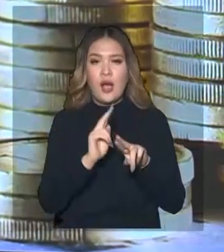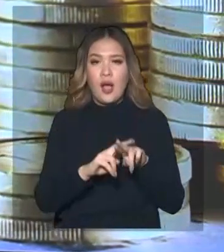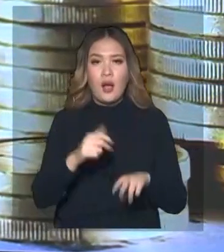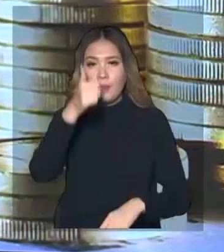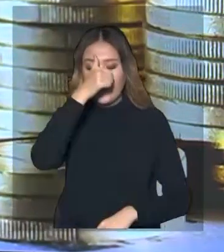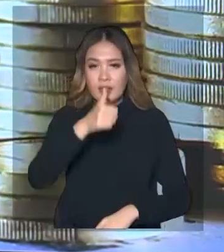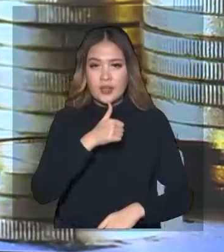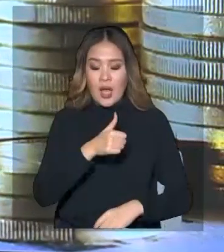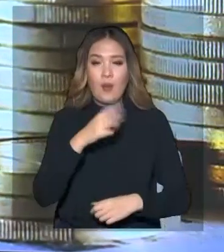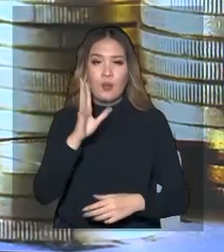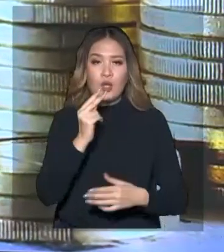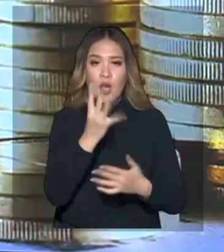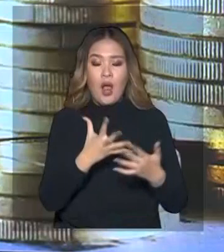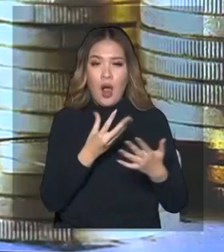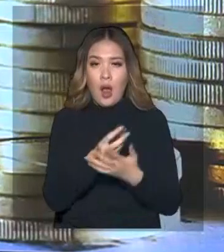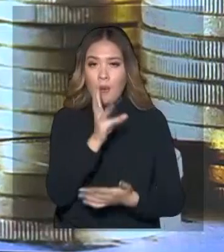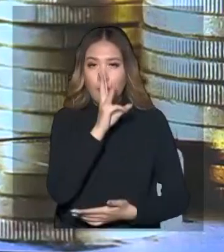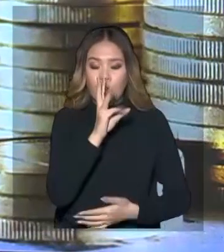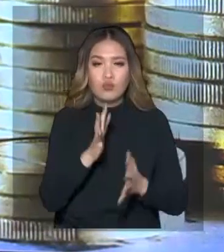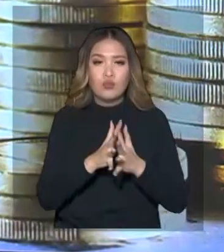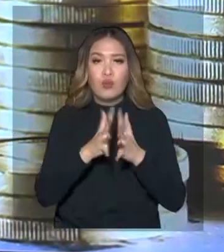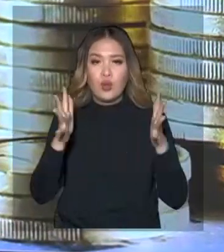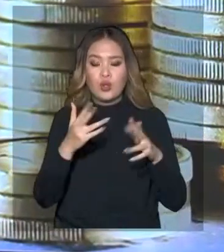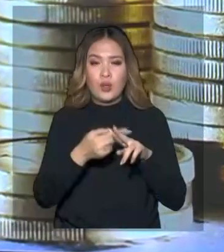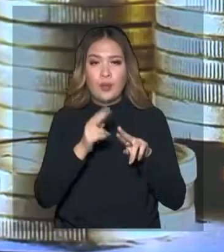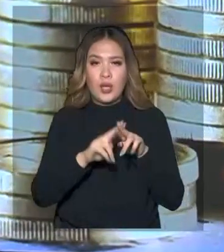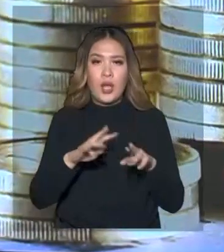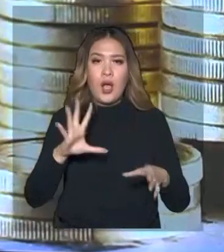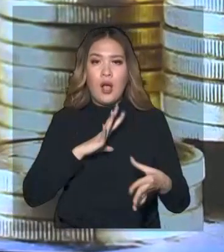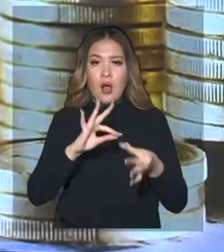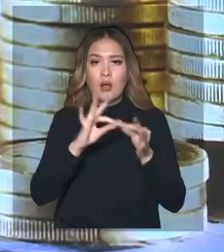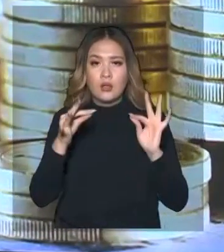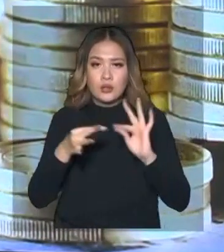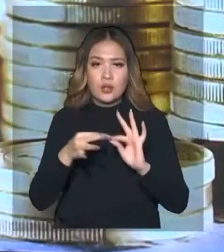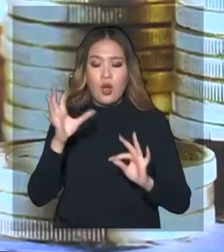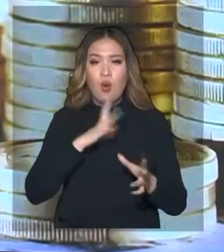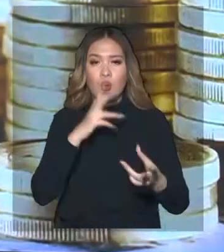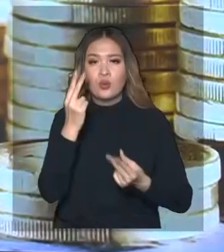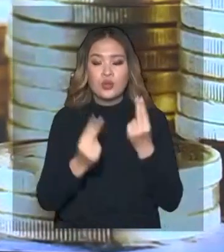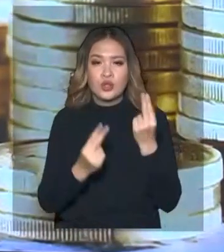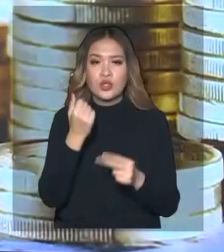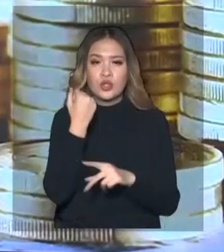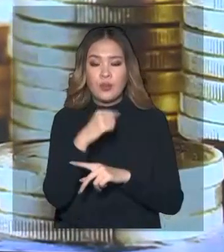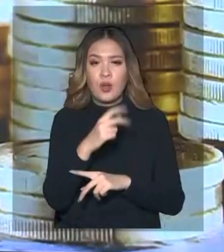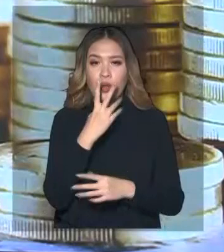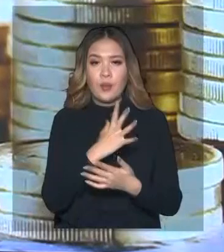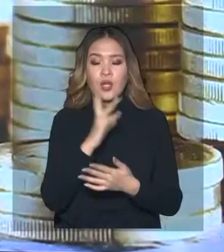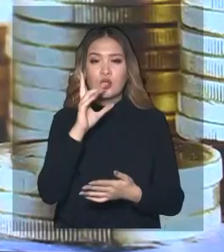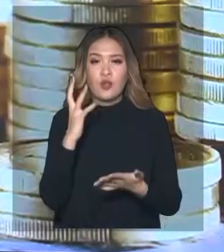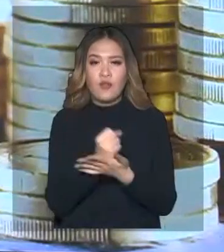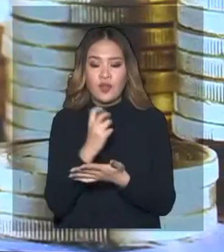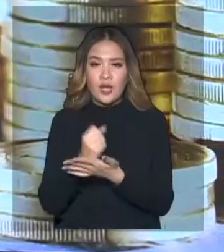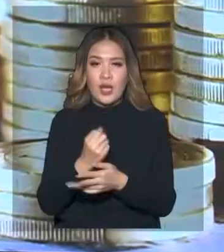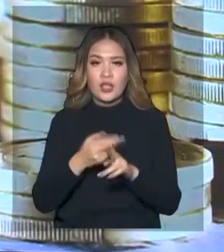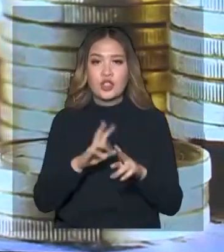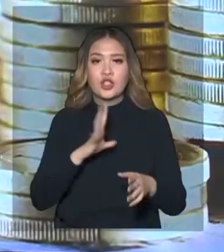сайынғы материалдық төлем мөлшері өсті. Бұл тізімде паралимпиада, сурдолимпиада ойындары жеңімпаздары мен жүлдегерлері де бар.